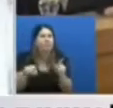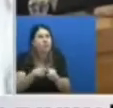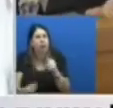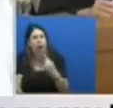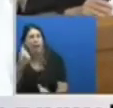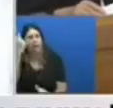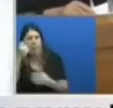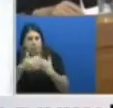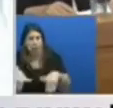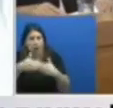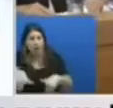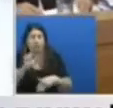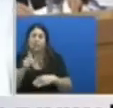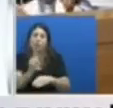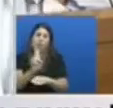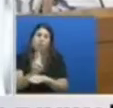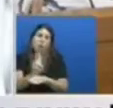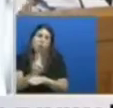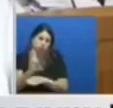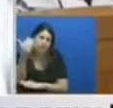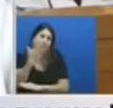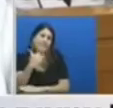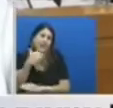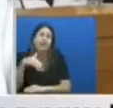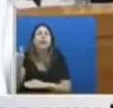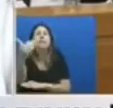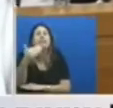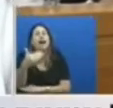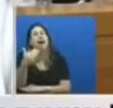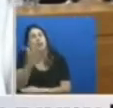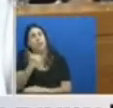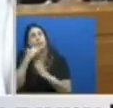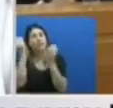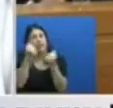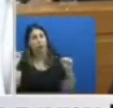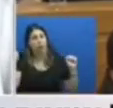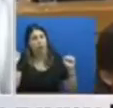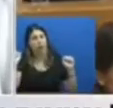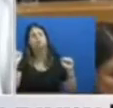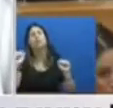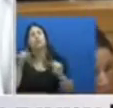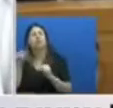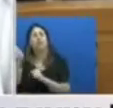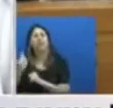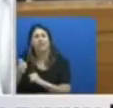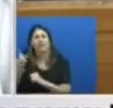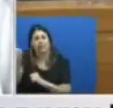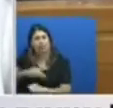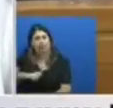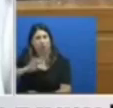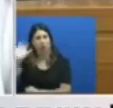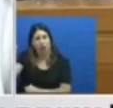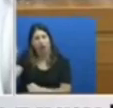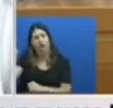משפט העליון מתוך פרוגרס רדיקלי שמוביל למדינת כל האזרחים לדוגמה ביטל את חוקים את